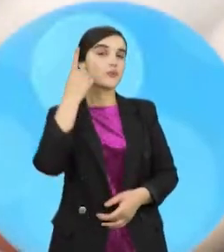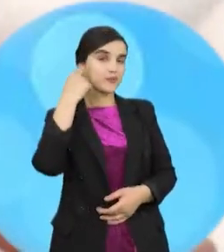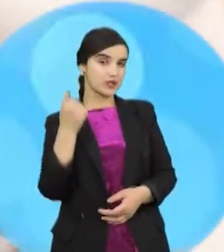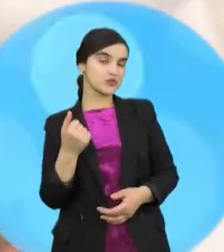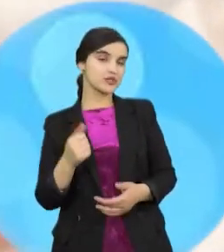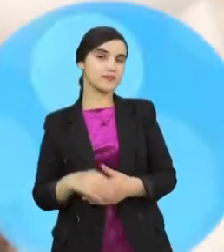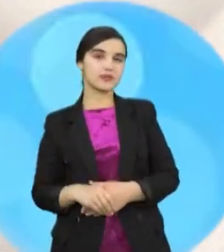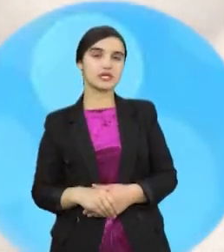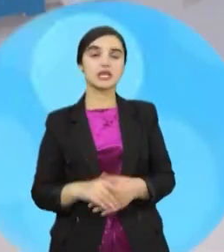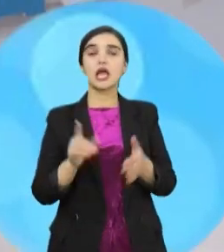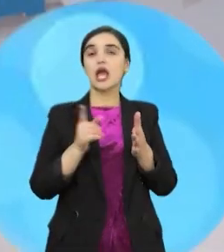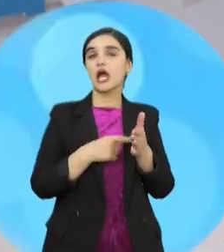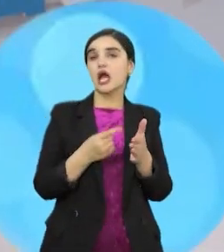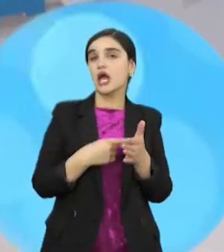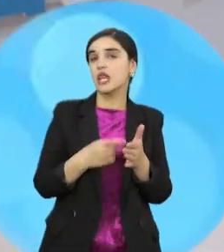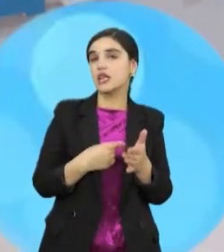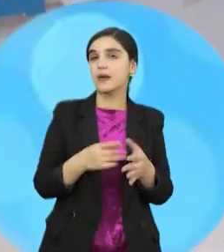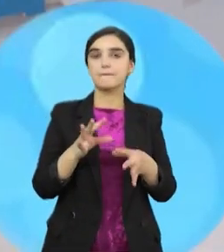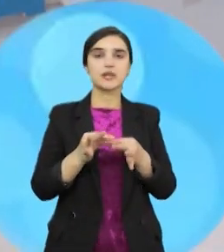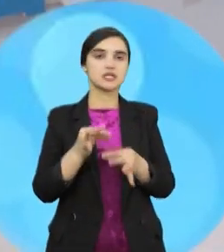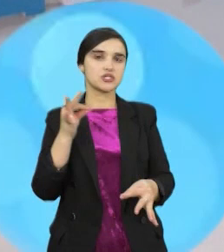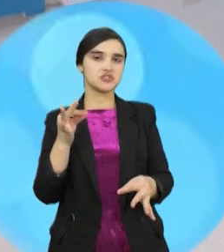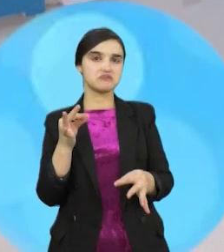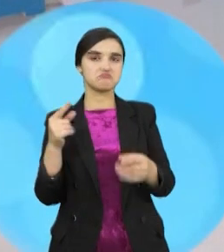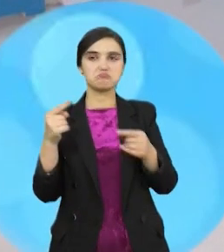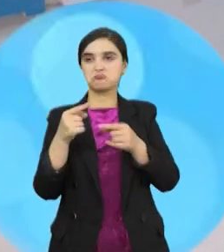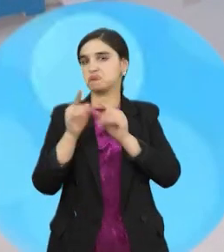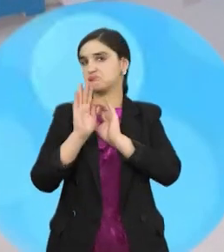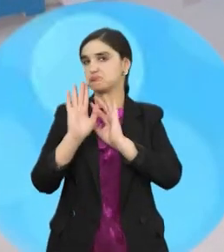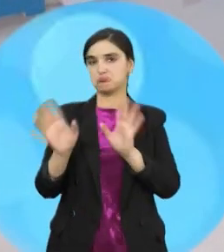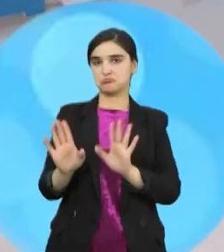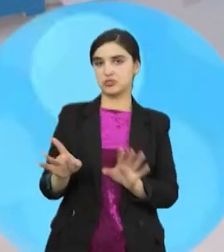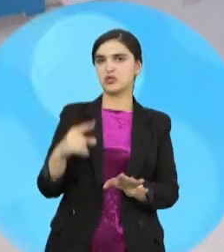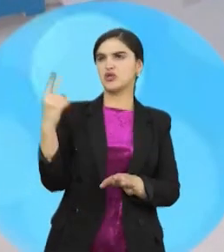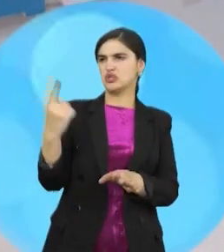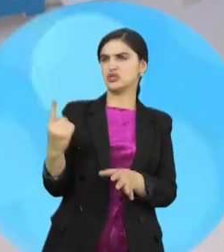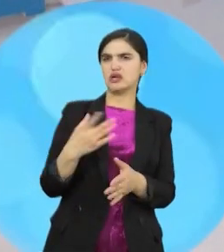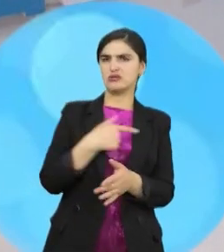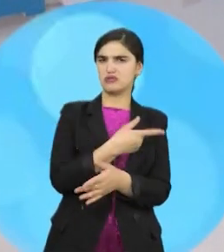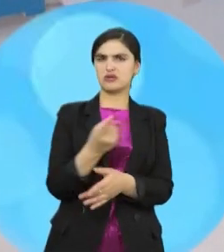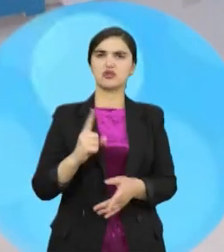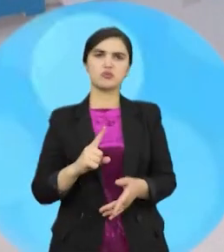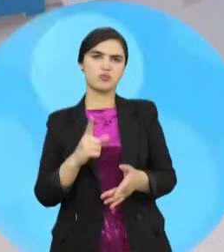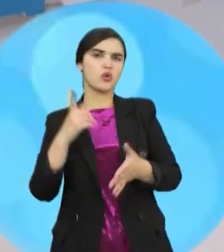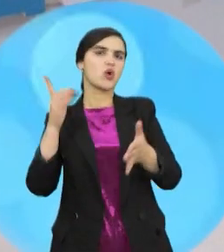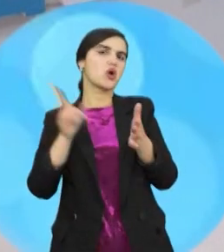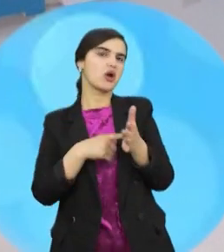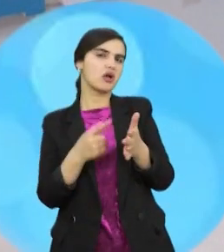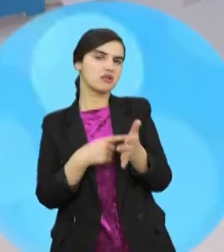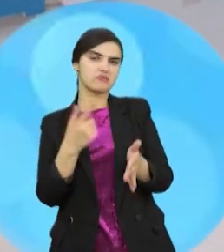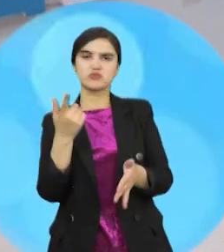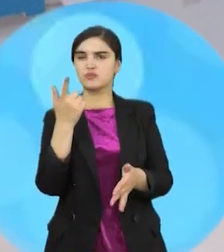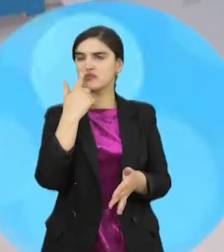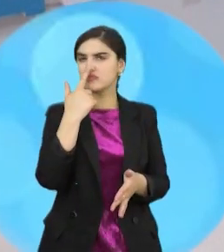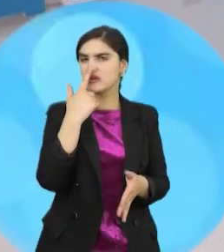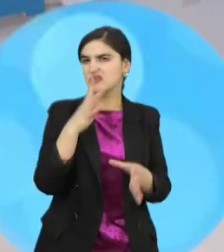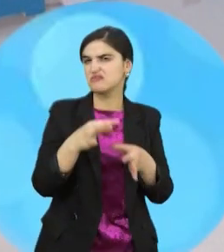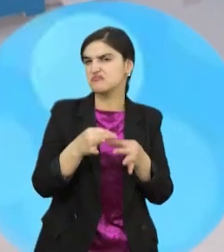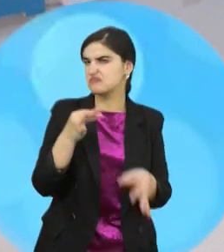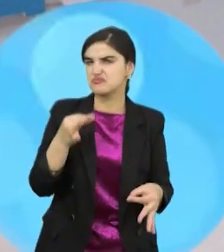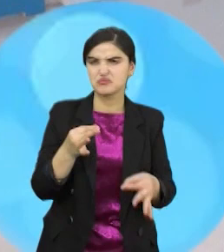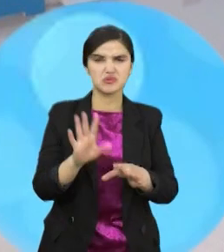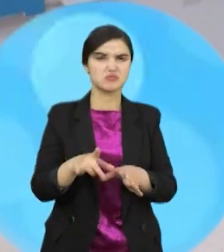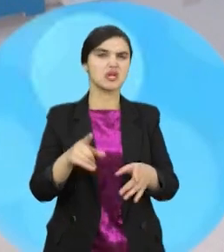ولی ما می دونیم که قلم با نایچه هیچ تأثیر نمی کند. چی قدره که ما قلم رو با نایچه نزدیک می